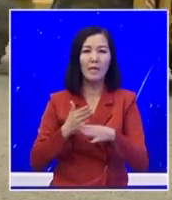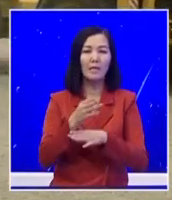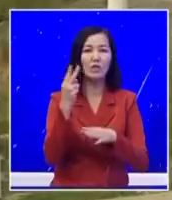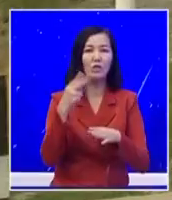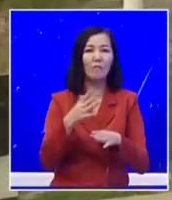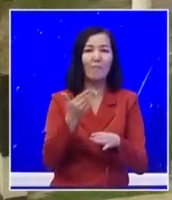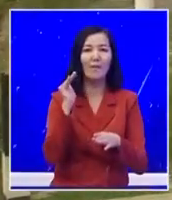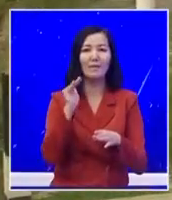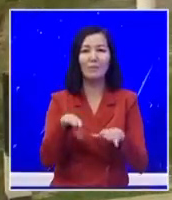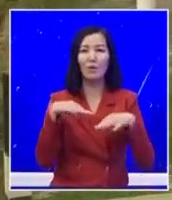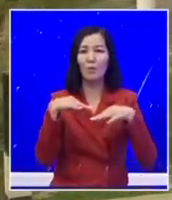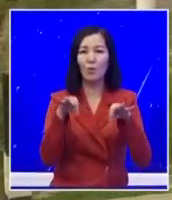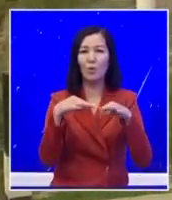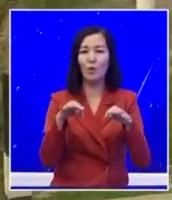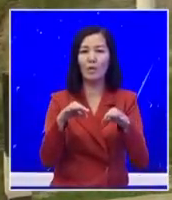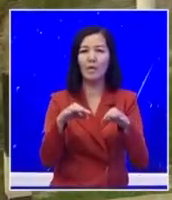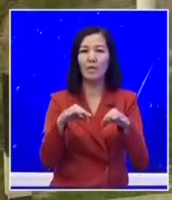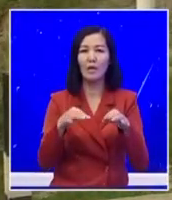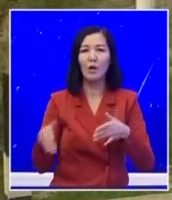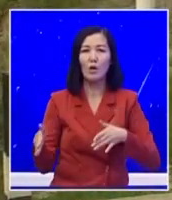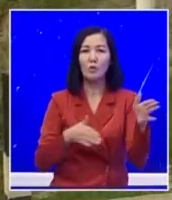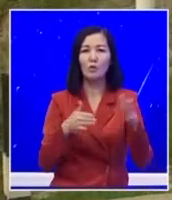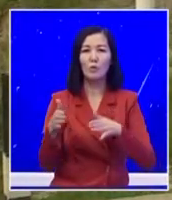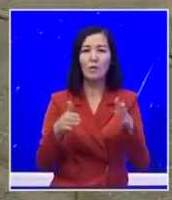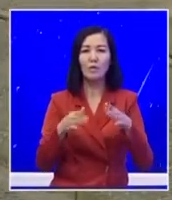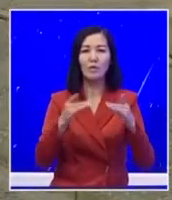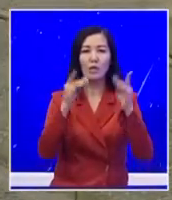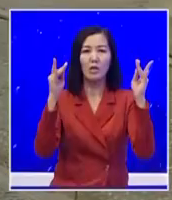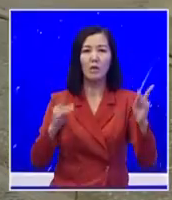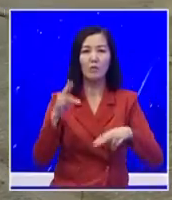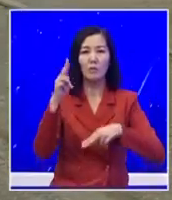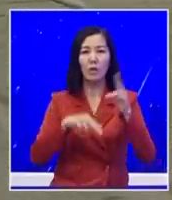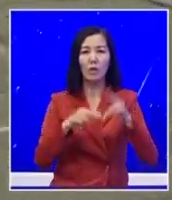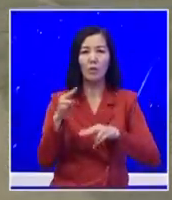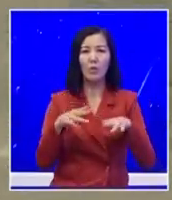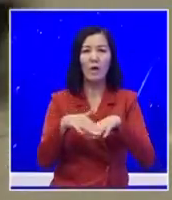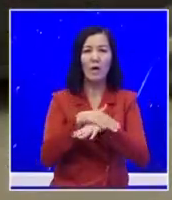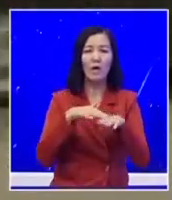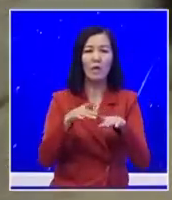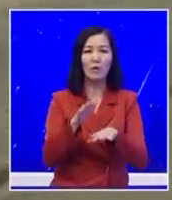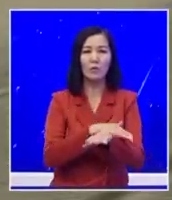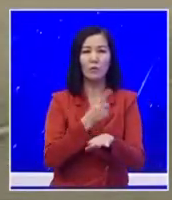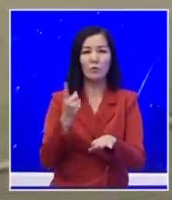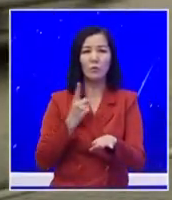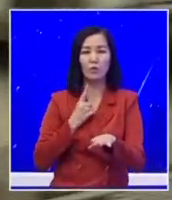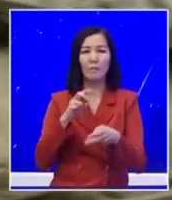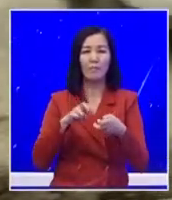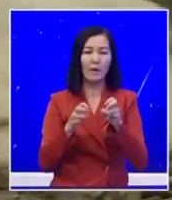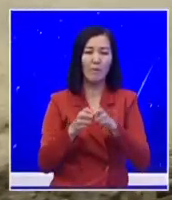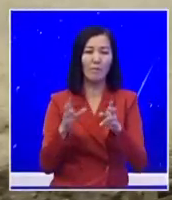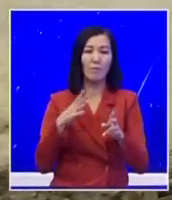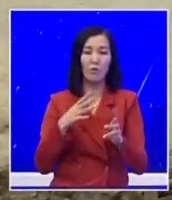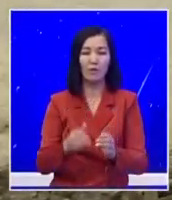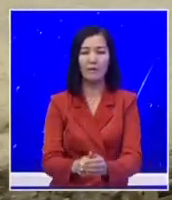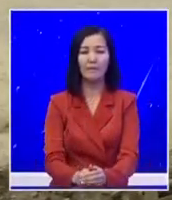өтеді. Сондықтан 9 жолдың торабынан жаяу жүргіншілер үшін аспалы көпір салу жергілікті халық көптен көтерген мәселе болатын.